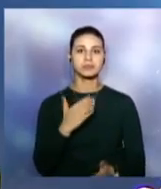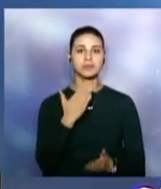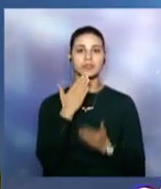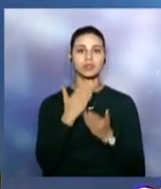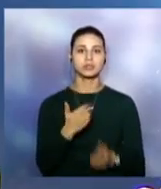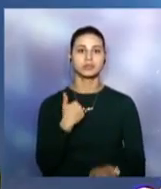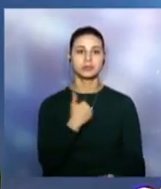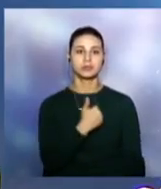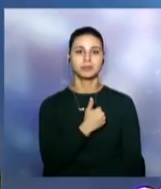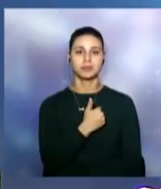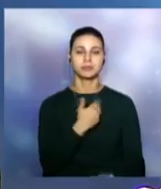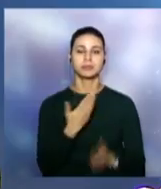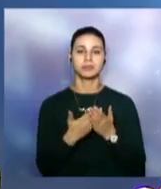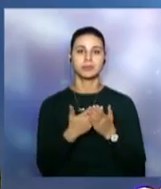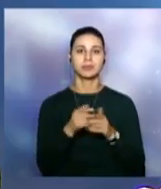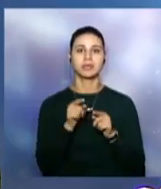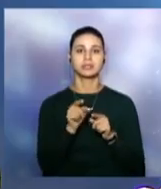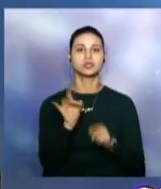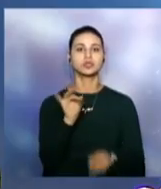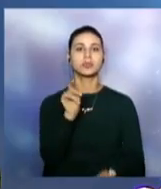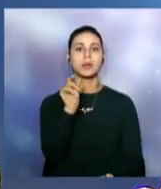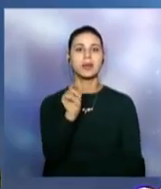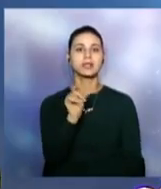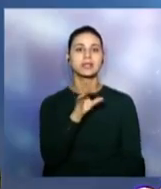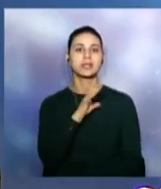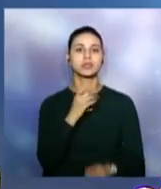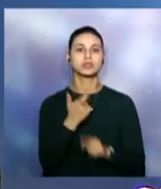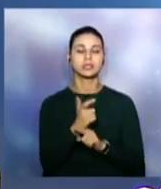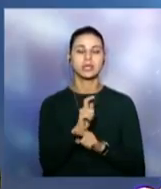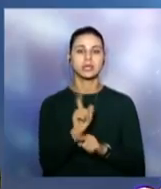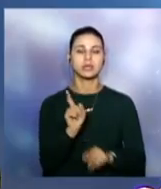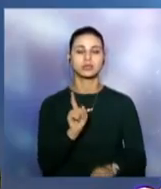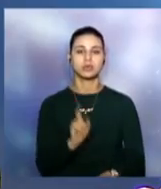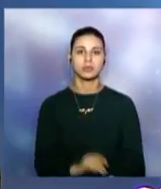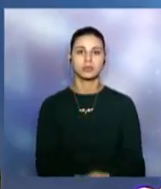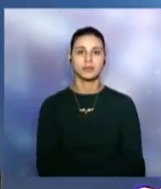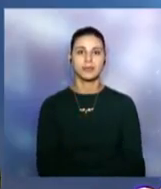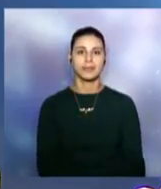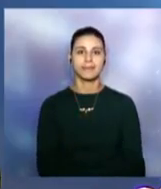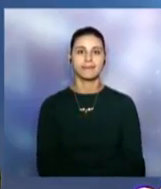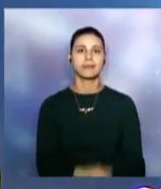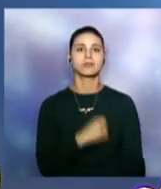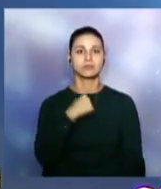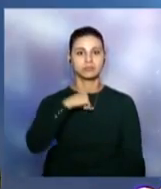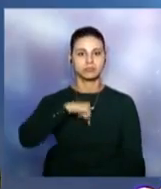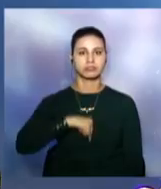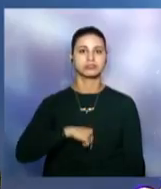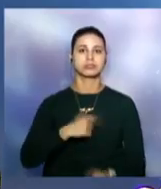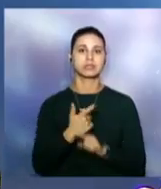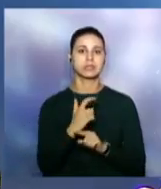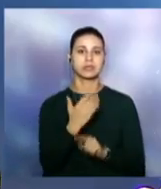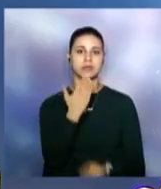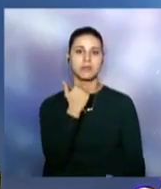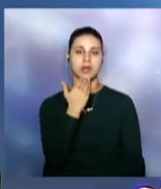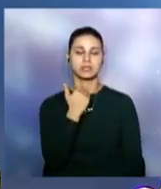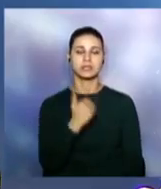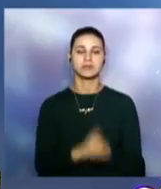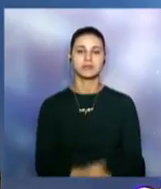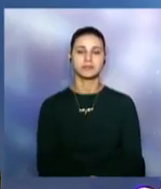ზედაც ბძანებდით, თუ თქვათ ის პატარა ზომის იყო, იმდენად პატარა ზომის, რომ არ შეფერხდა საყლაპავში და აღმოჩნდა